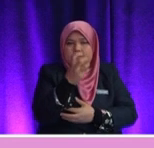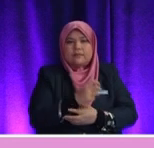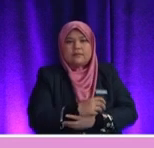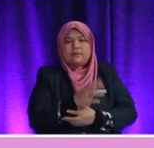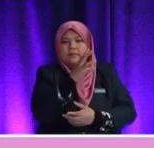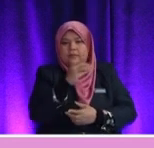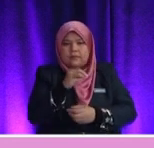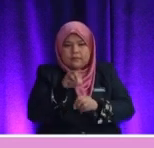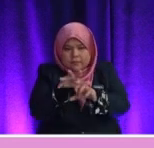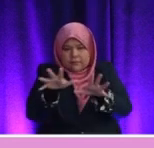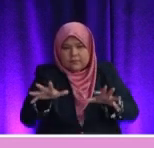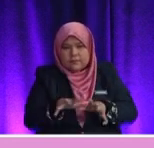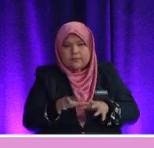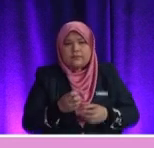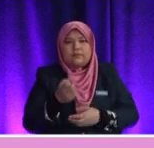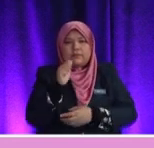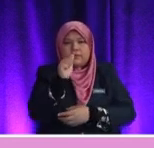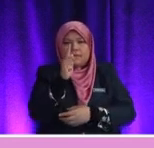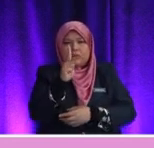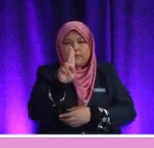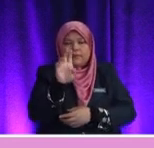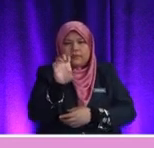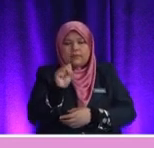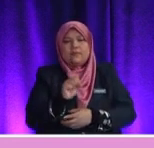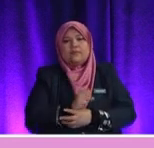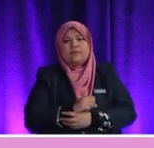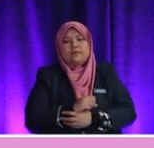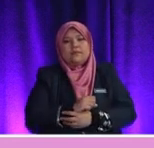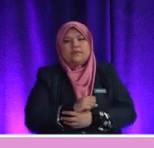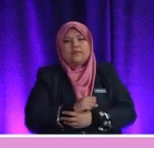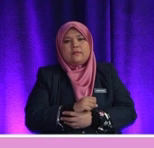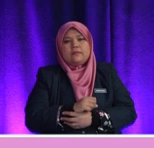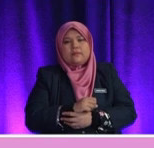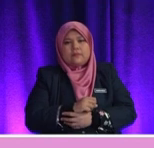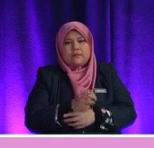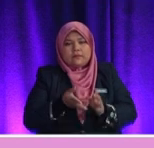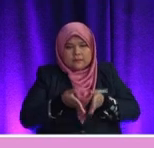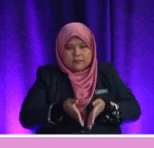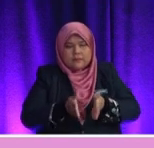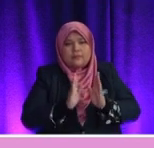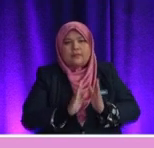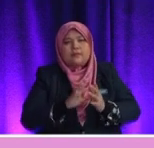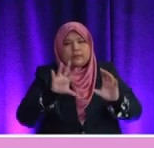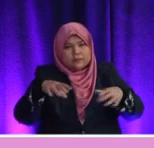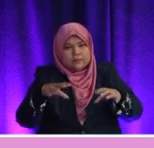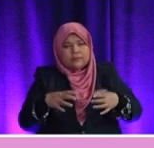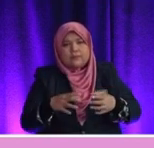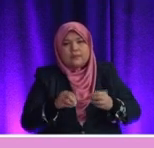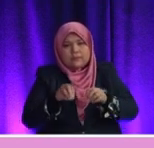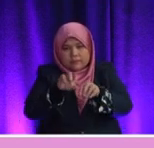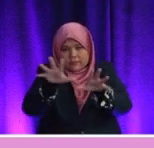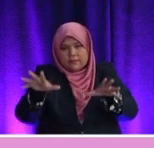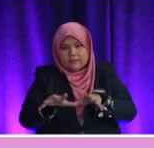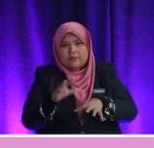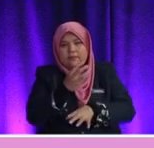leburan dan juga ekos nanti yang menganut yang boleh menjalankan elektrolisis hanyalah dalam keadaan leburan